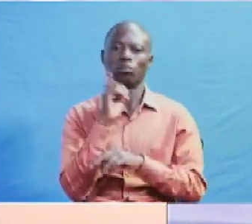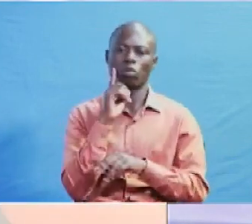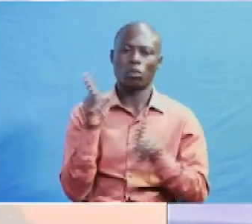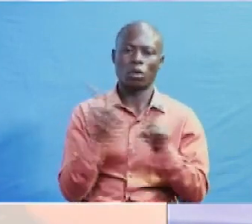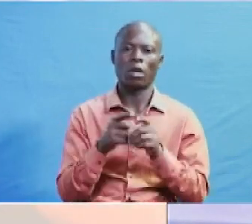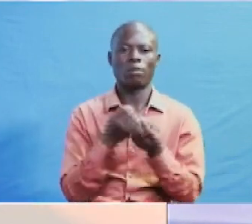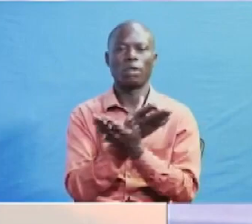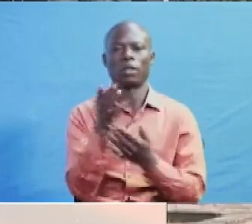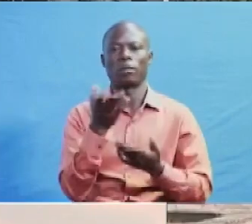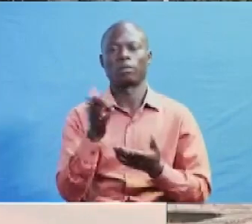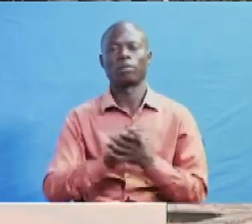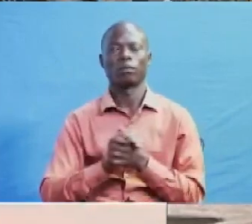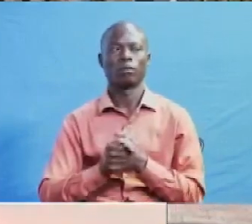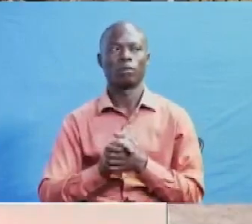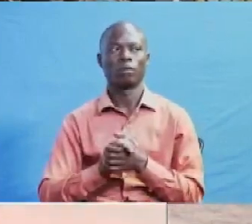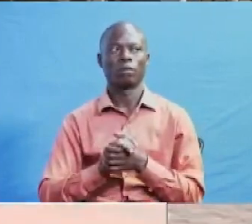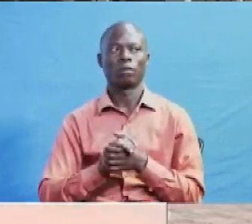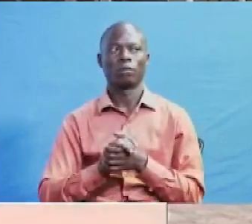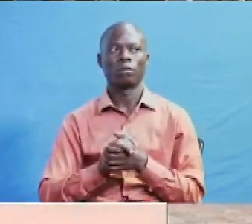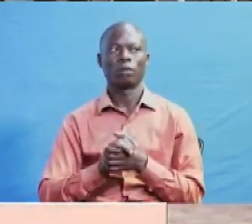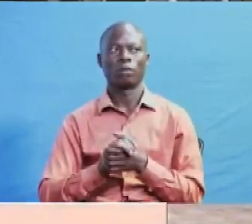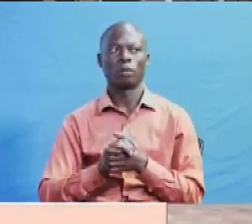hii hapa ripoti yake.